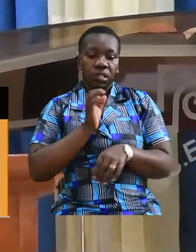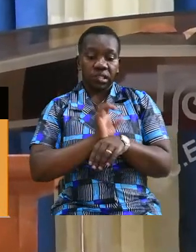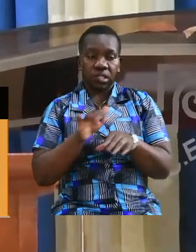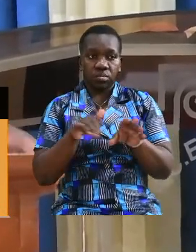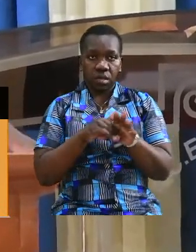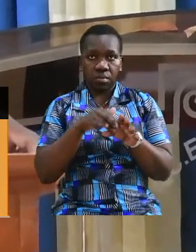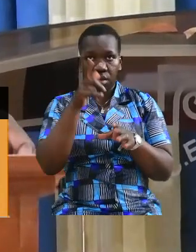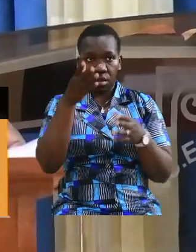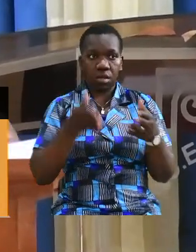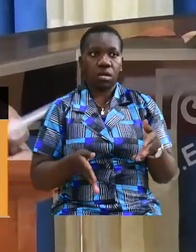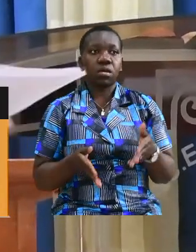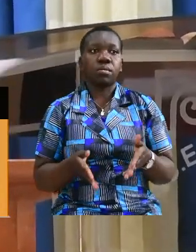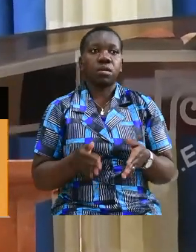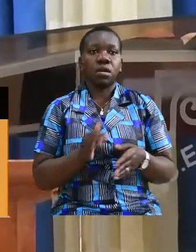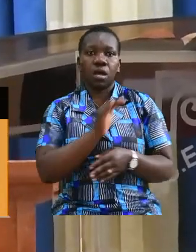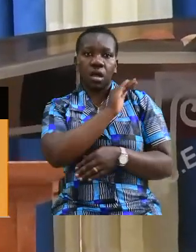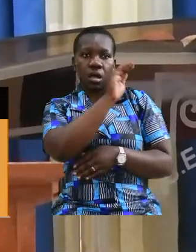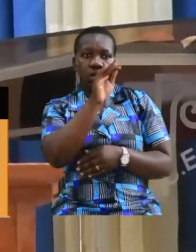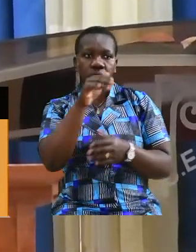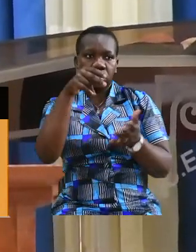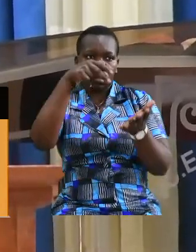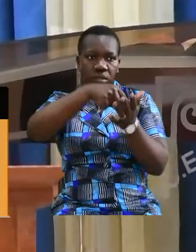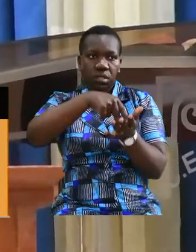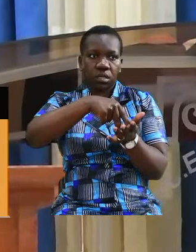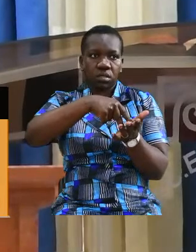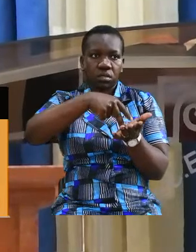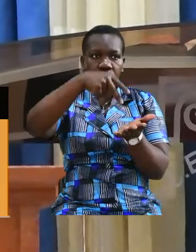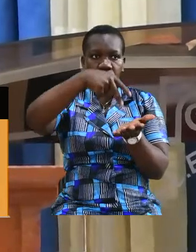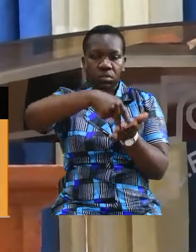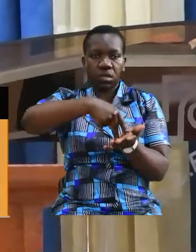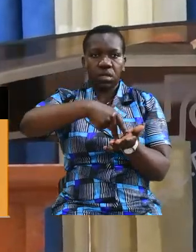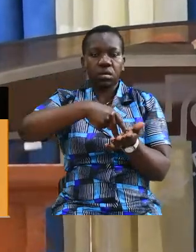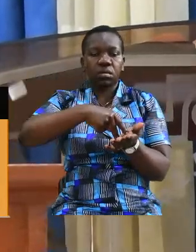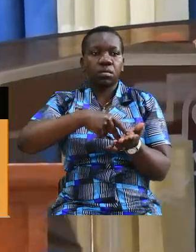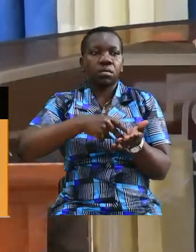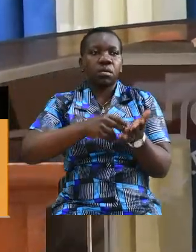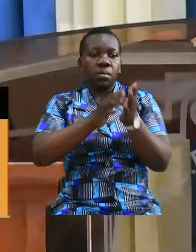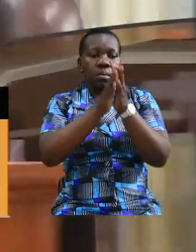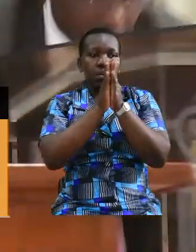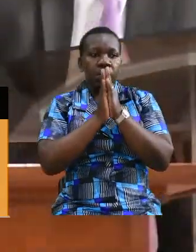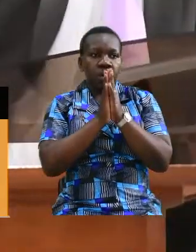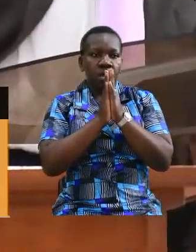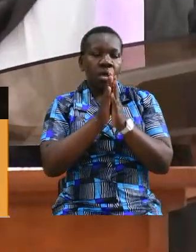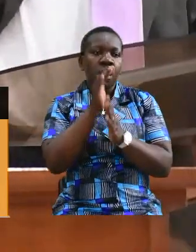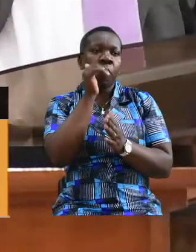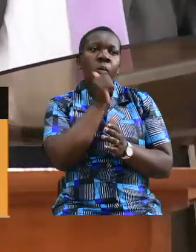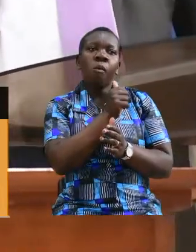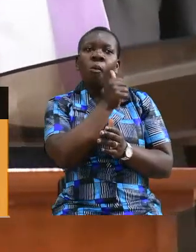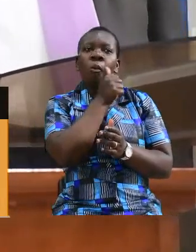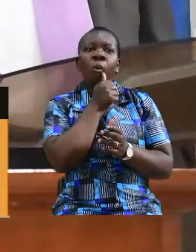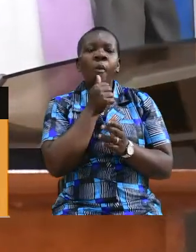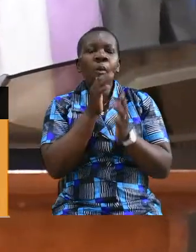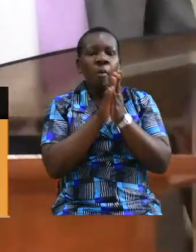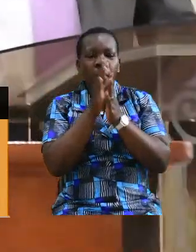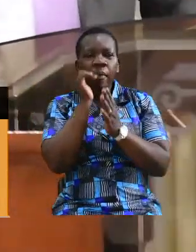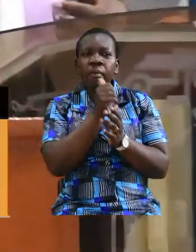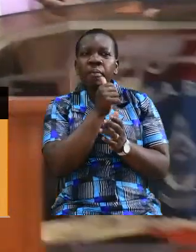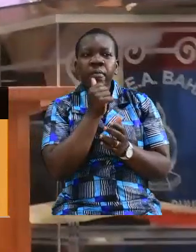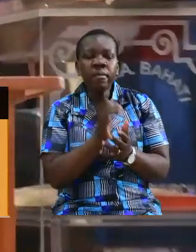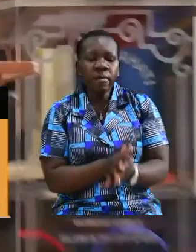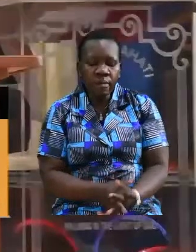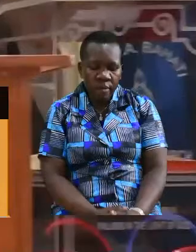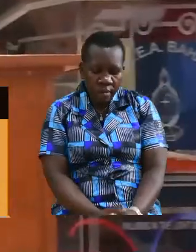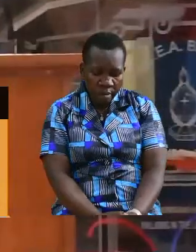moja, alafu niombe mchungaji wetu aombe na hiyo familia. Santeni kwa kunisikiliza.